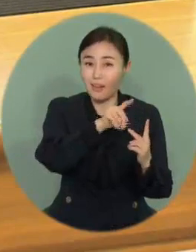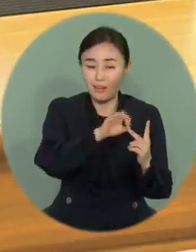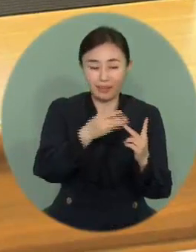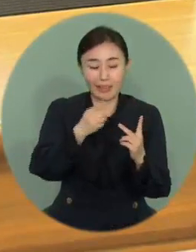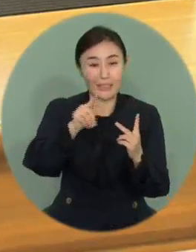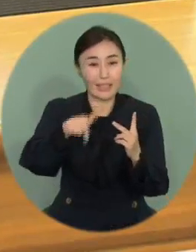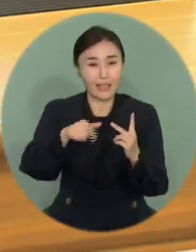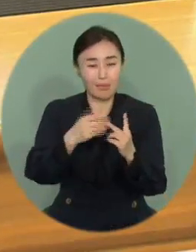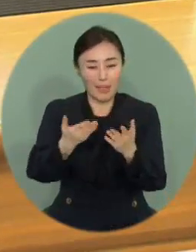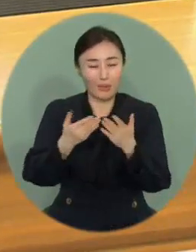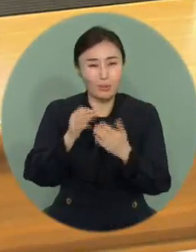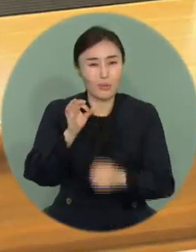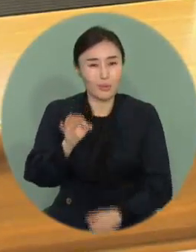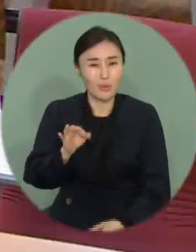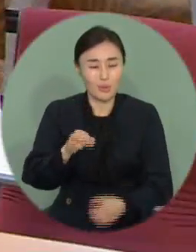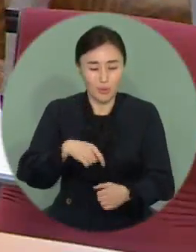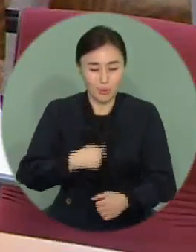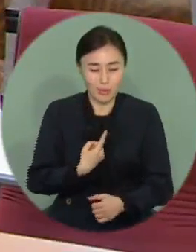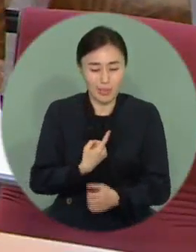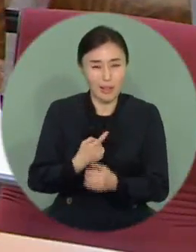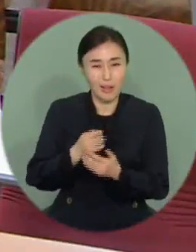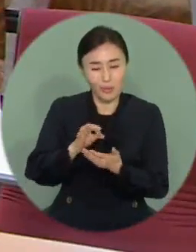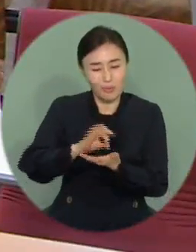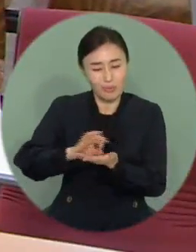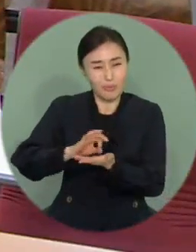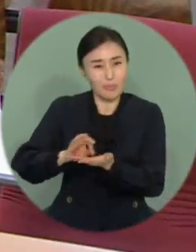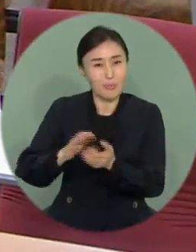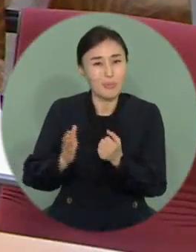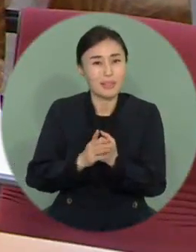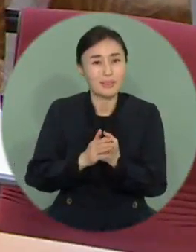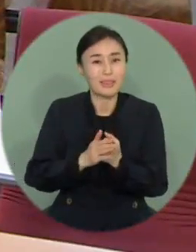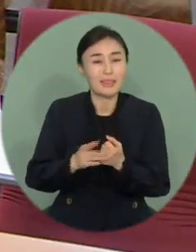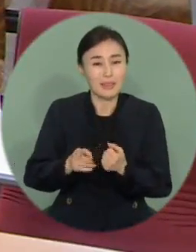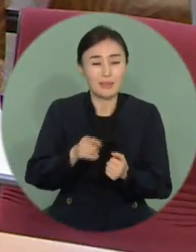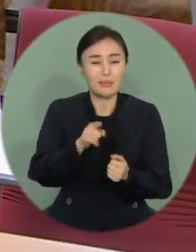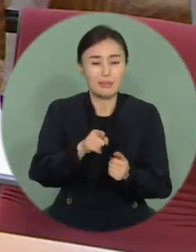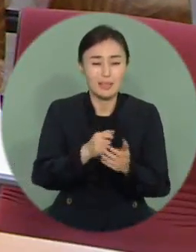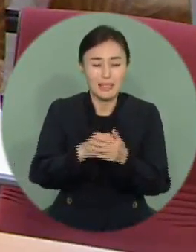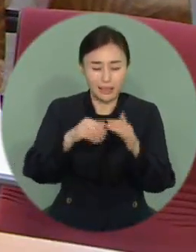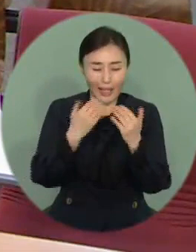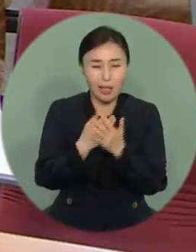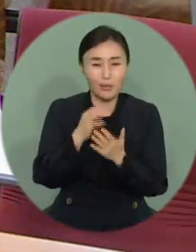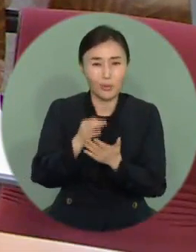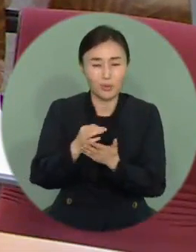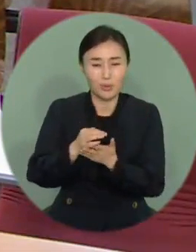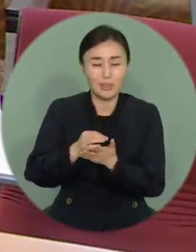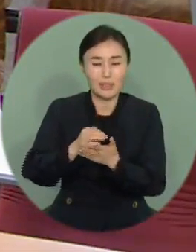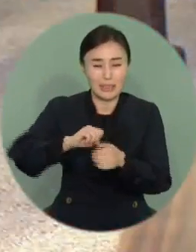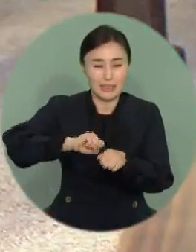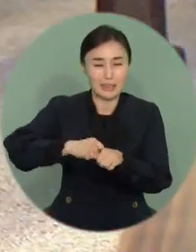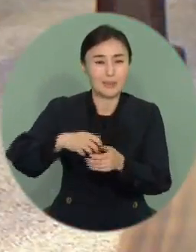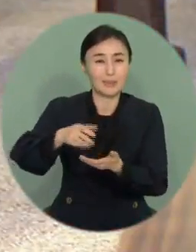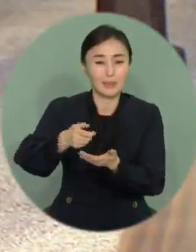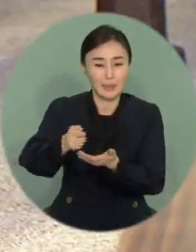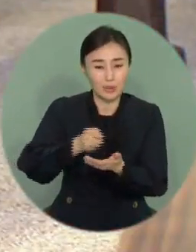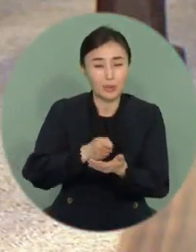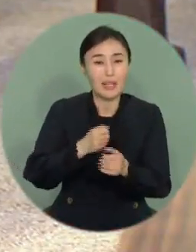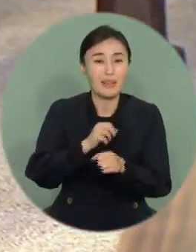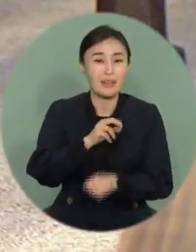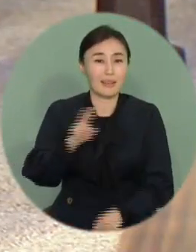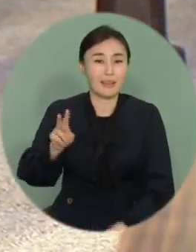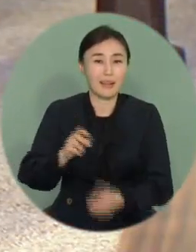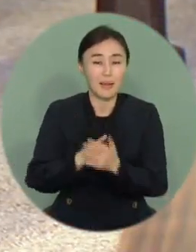받은 돈을 독자적 권한을 가지고 쓴 것이기 때문에 수수액 모두를 추징해야 한다고 했고 변호인측은